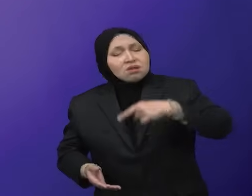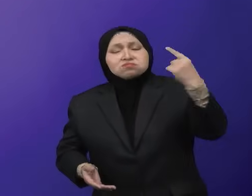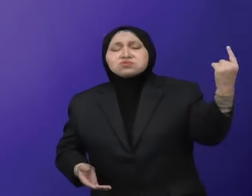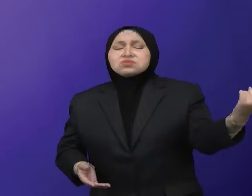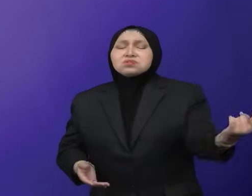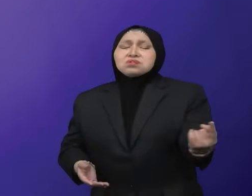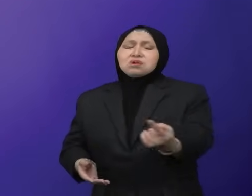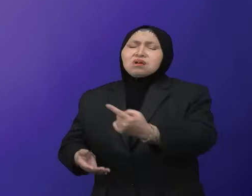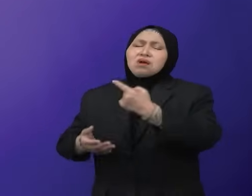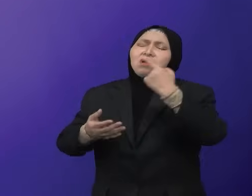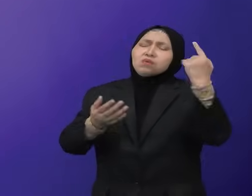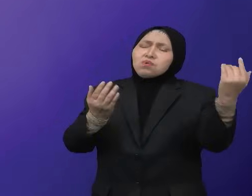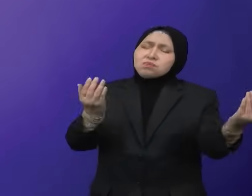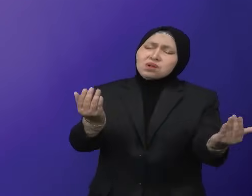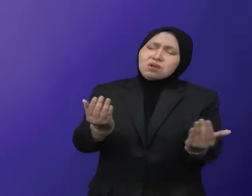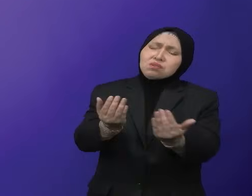alladhina